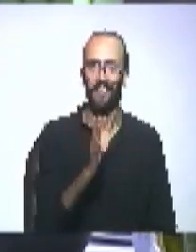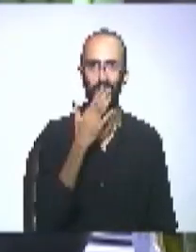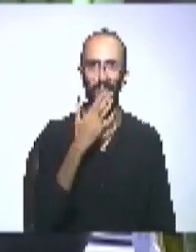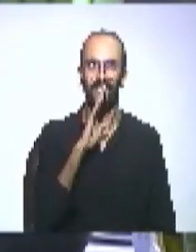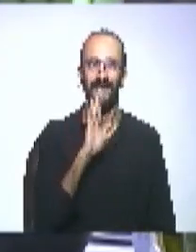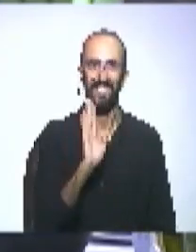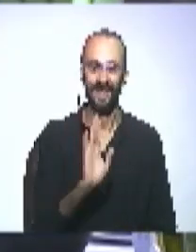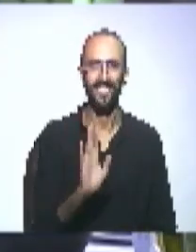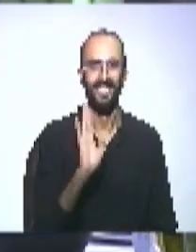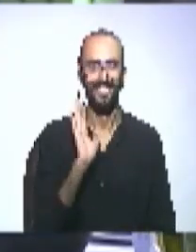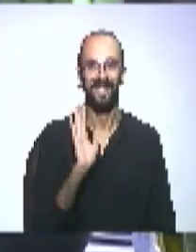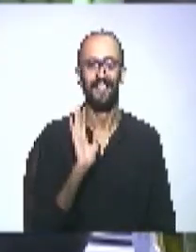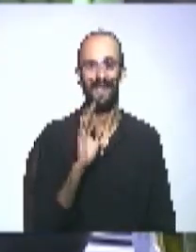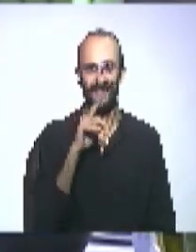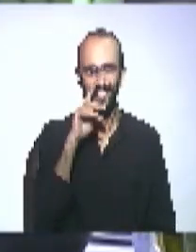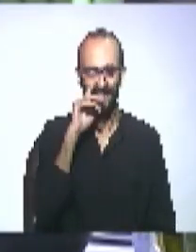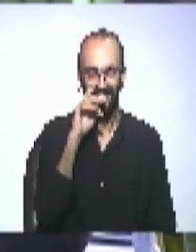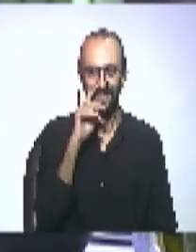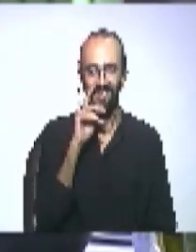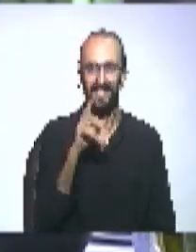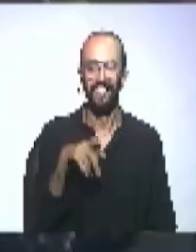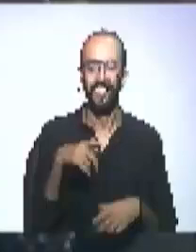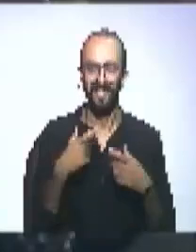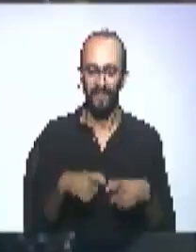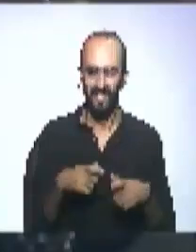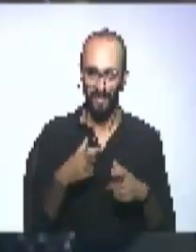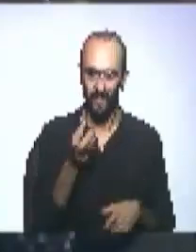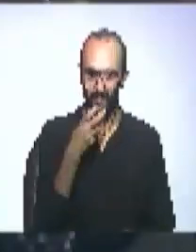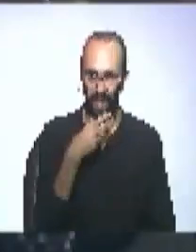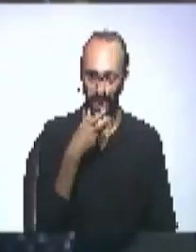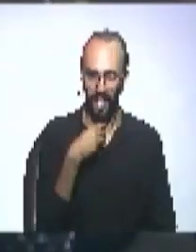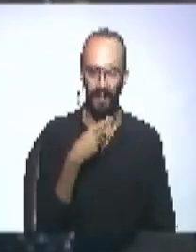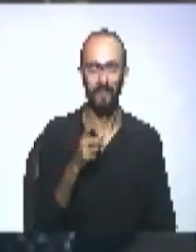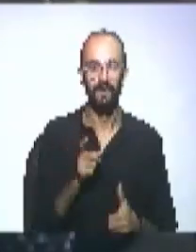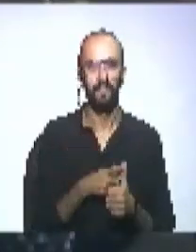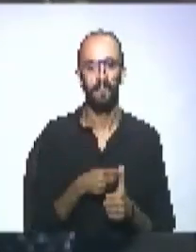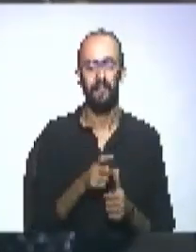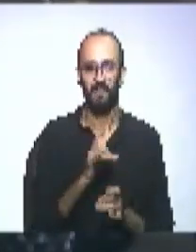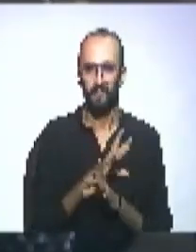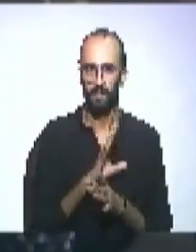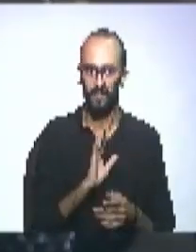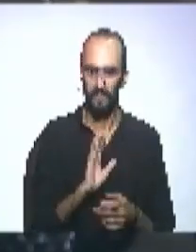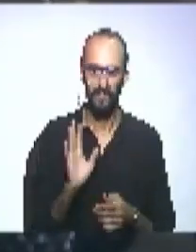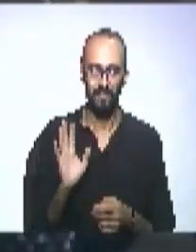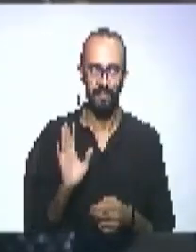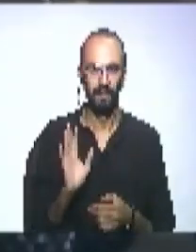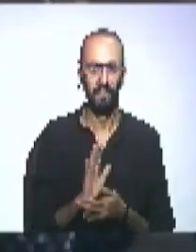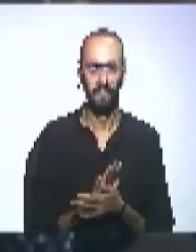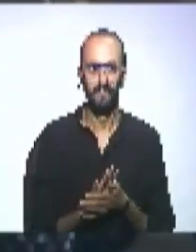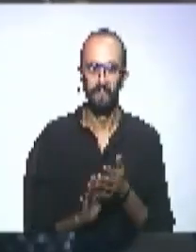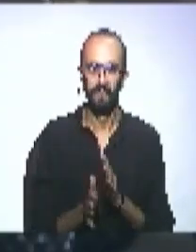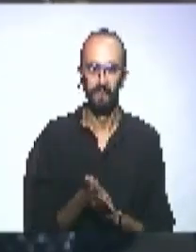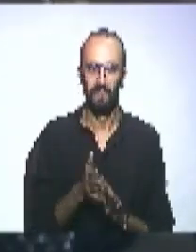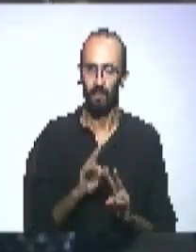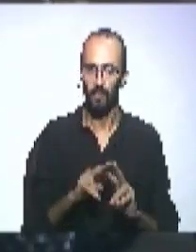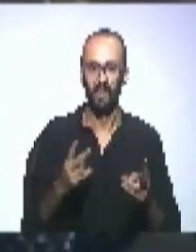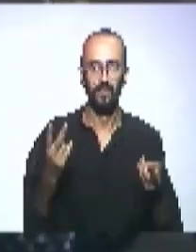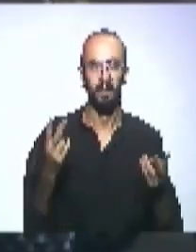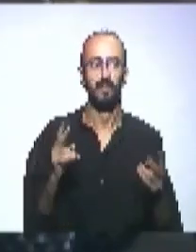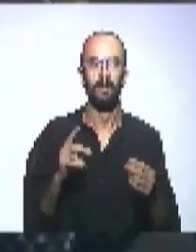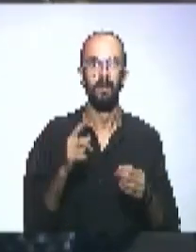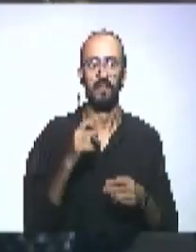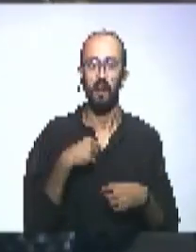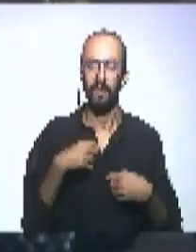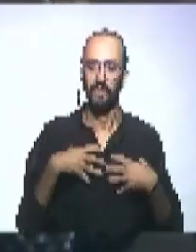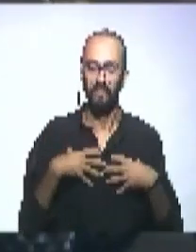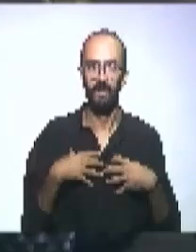احنا عملنا البرجر وطلعنا فطيره التفاح، يعني الشيف عمل لنا النهارده حلقه حلوه مختلفه ومليانه